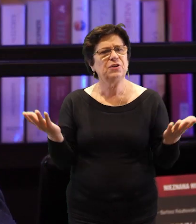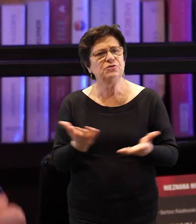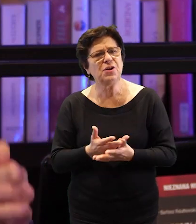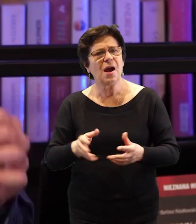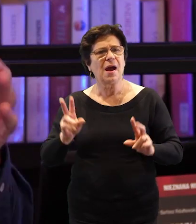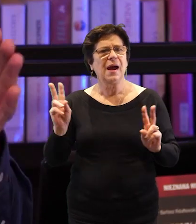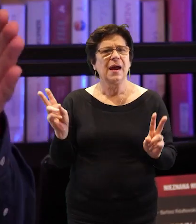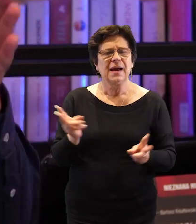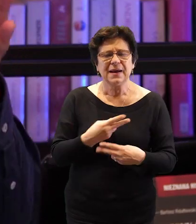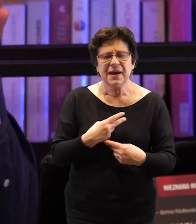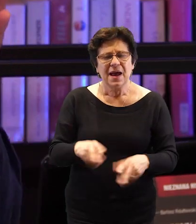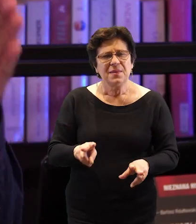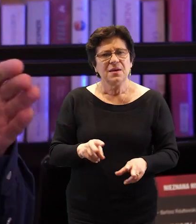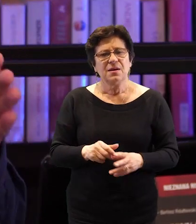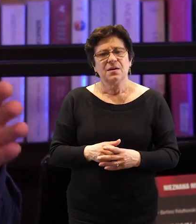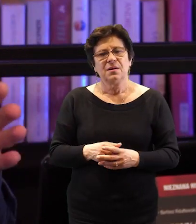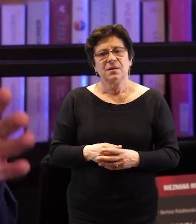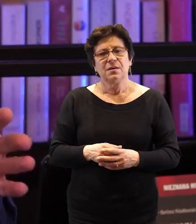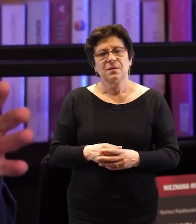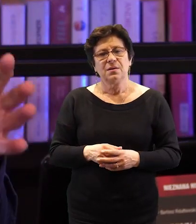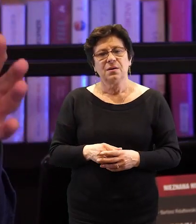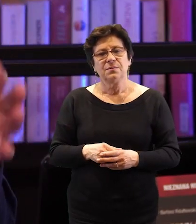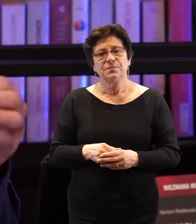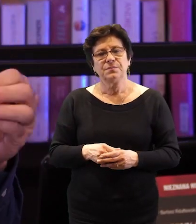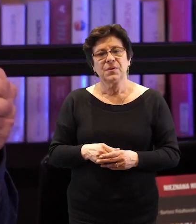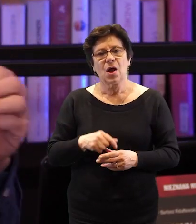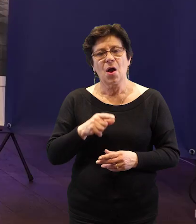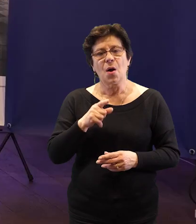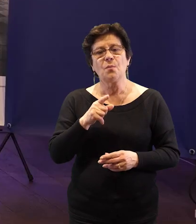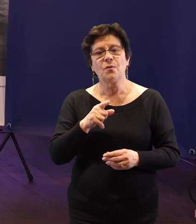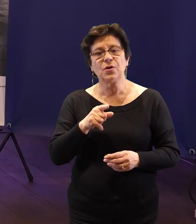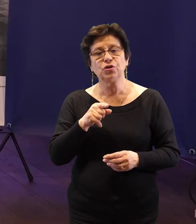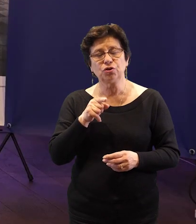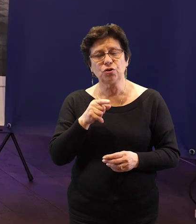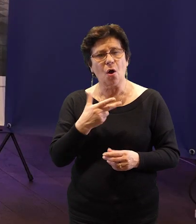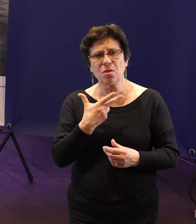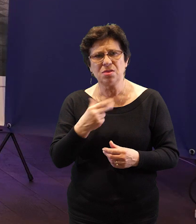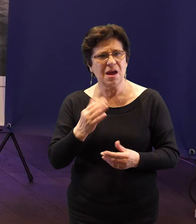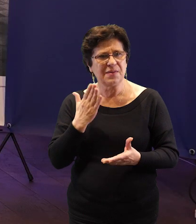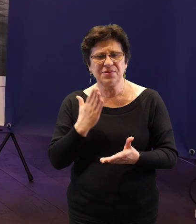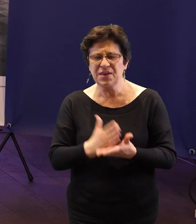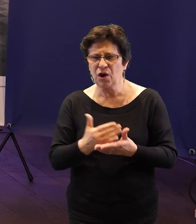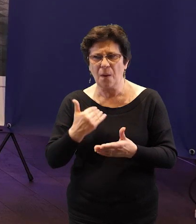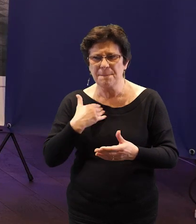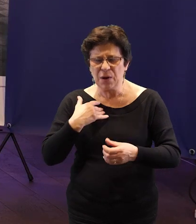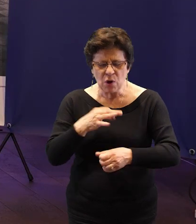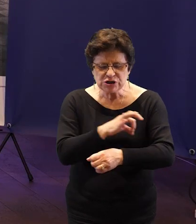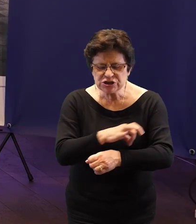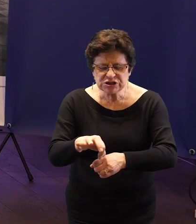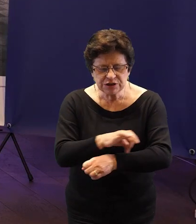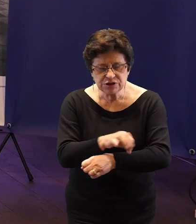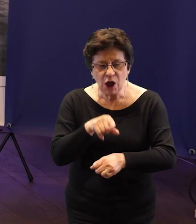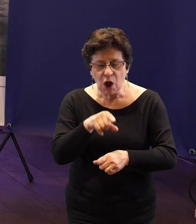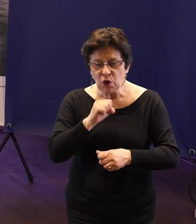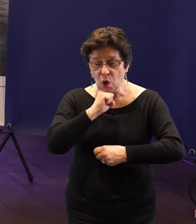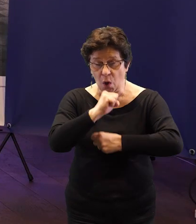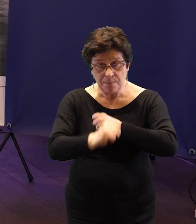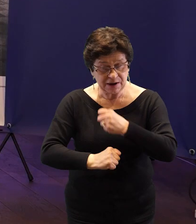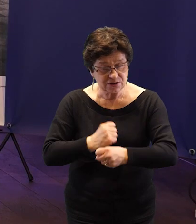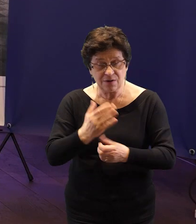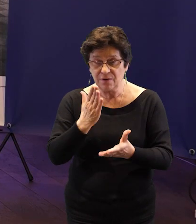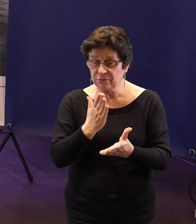kiedy, twierdzi już, że takie prototypy powstały, że to nie były tylko szkice, że on opracował takie prototypy,